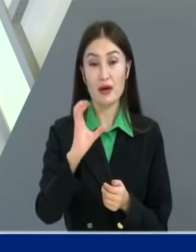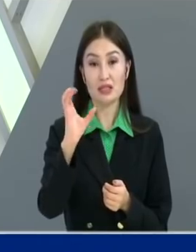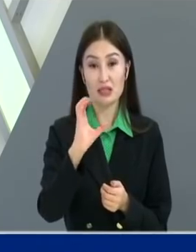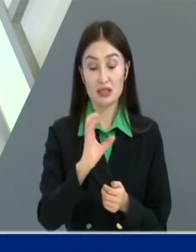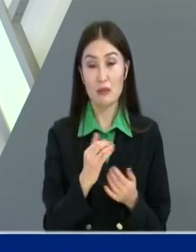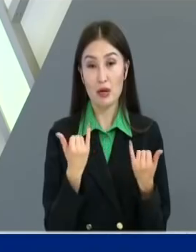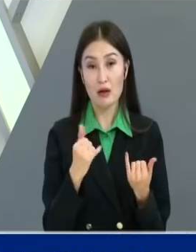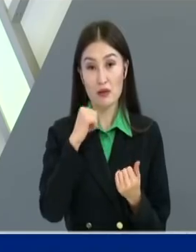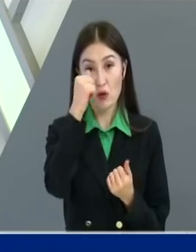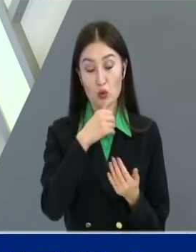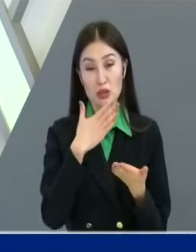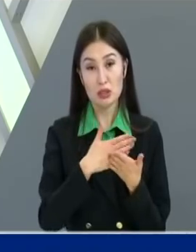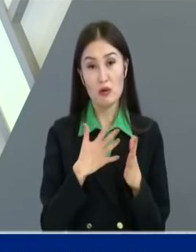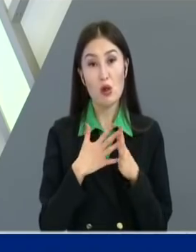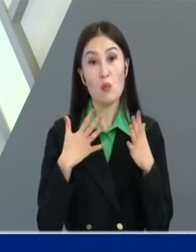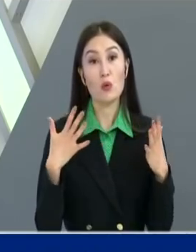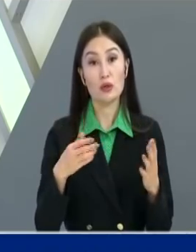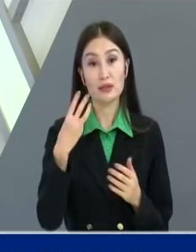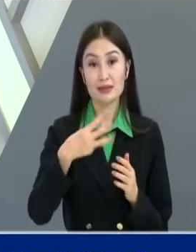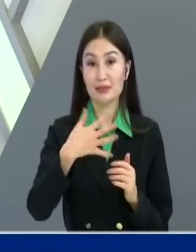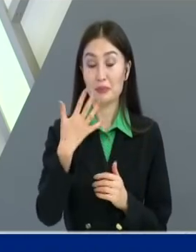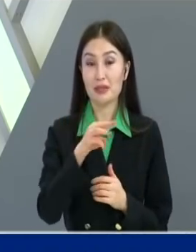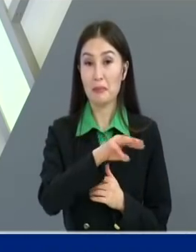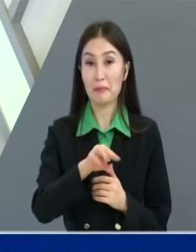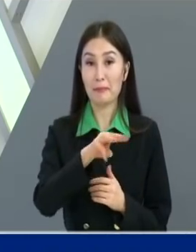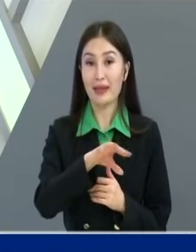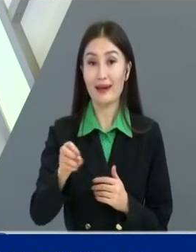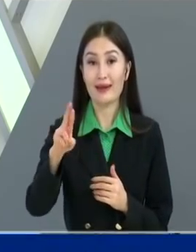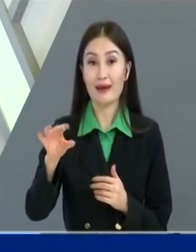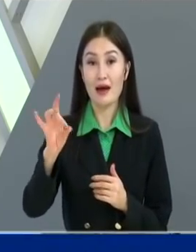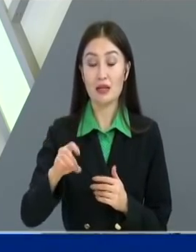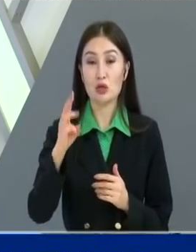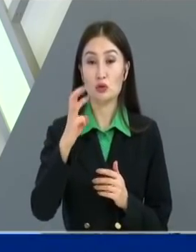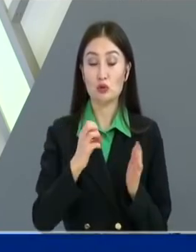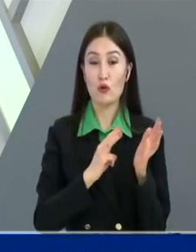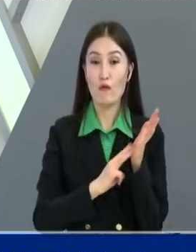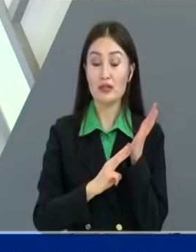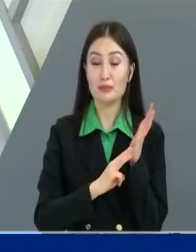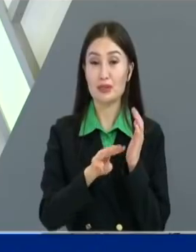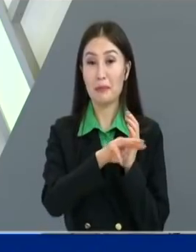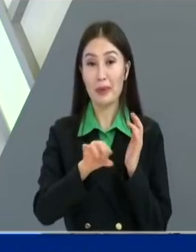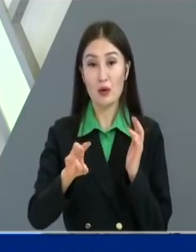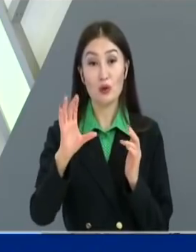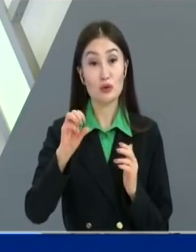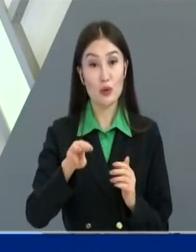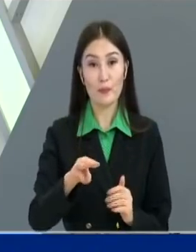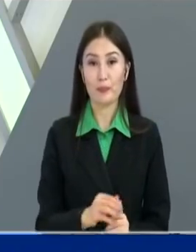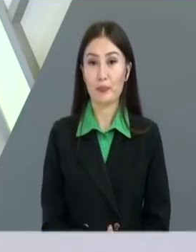январь-сентябрь текущего года составило более 35 миллиардов 380 миллионов сомов.